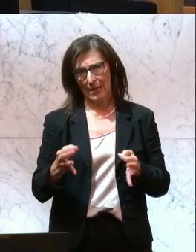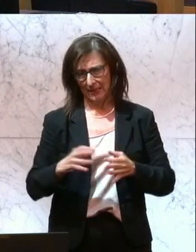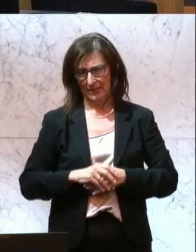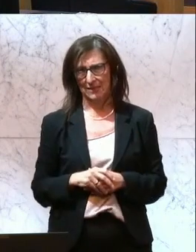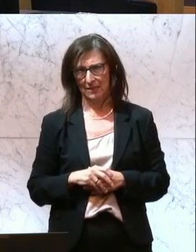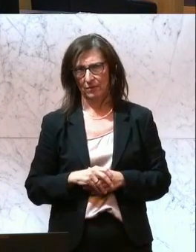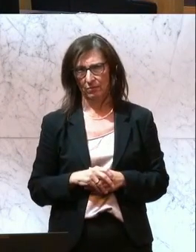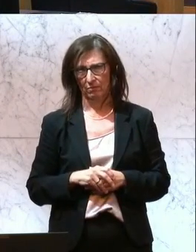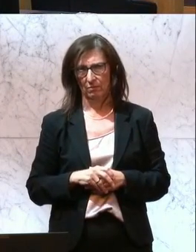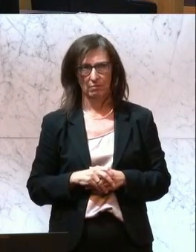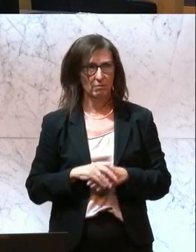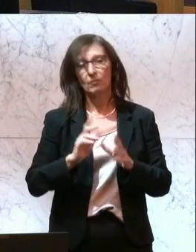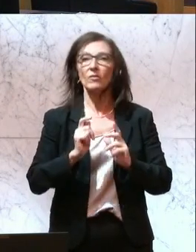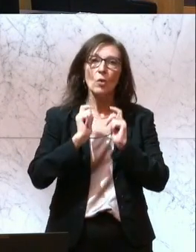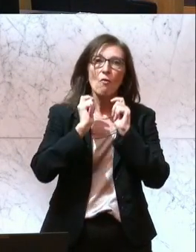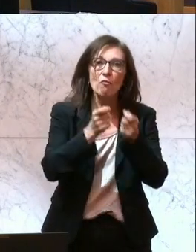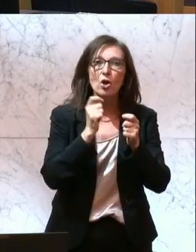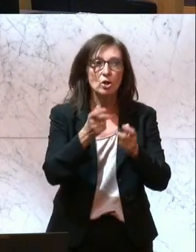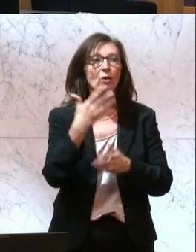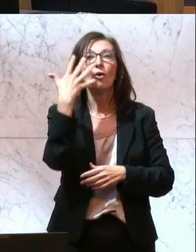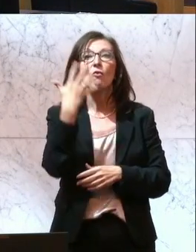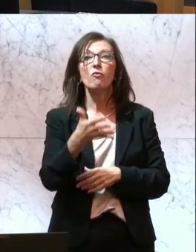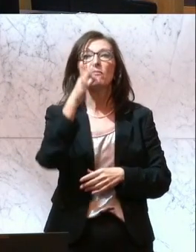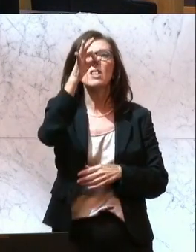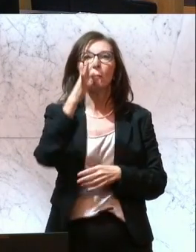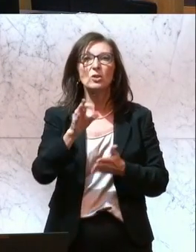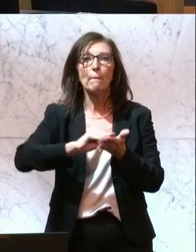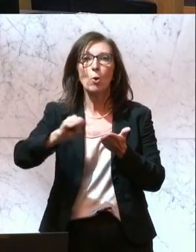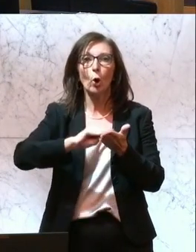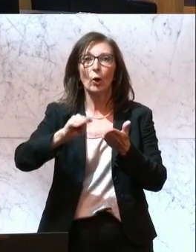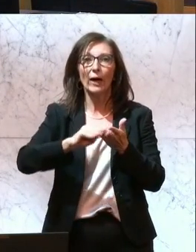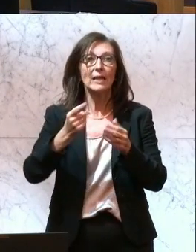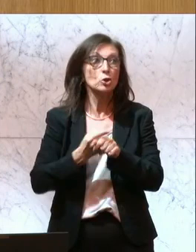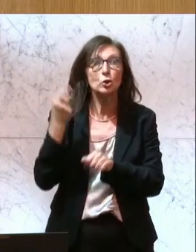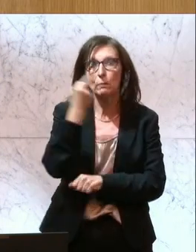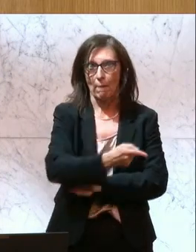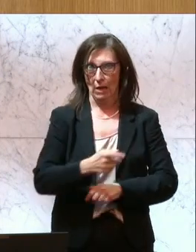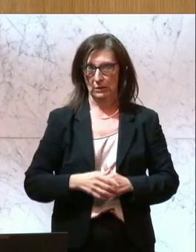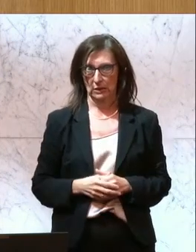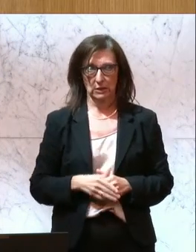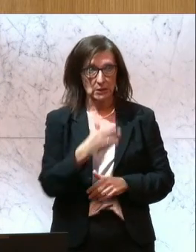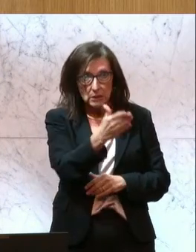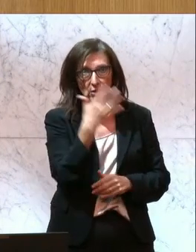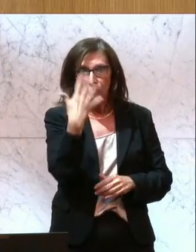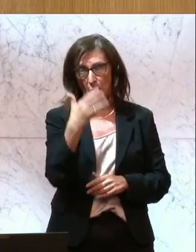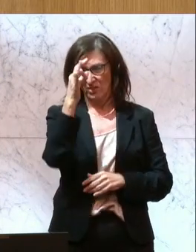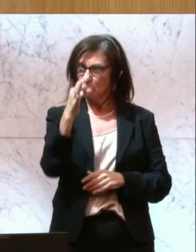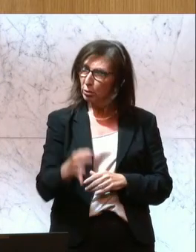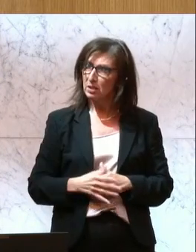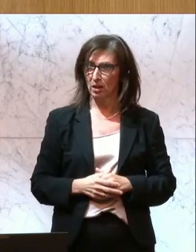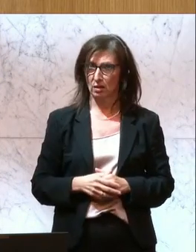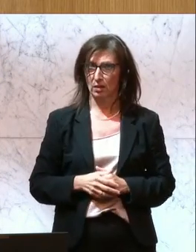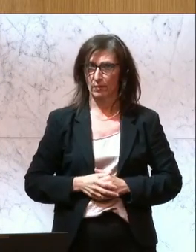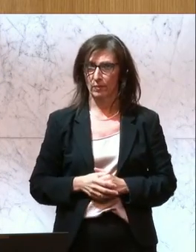Ganz konkrete Vorschläge. Kübeln Sie 50% der Bürokratie, die Sie den Schulen umhängen.